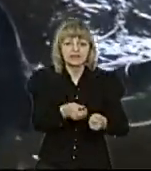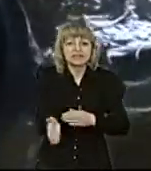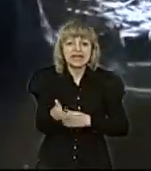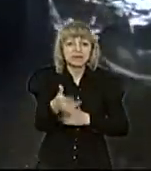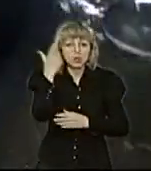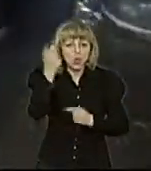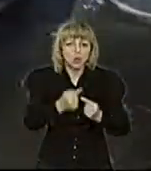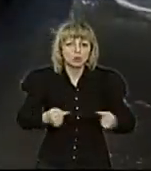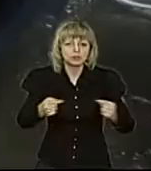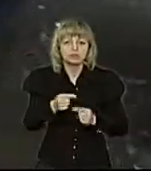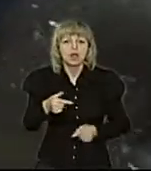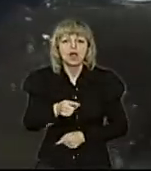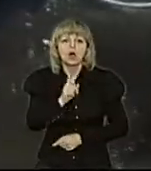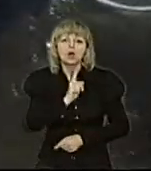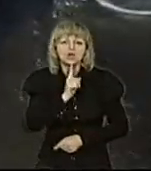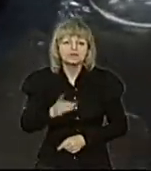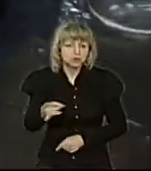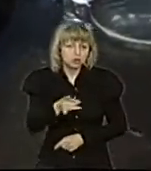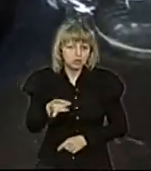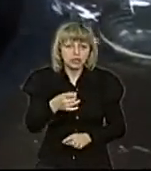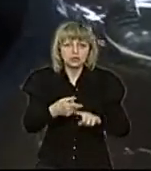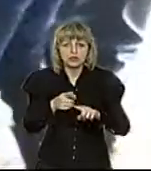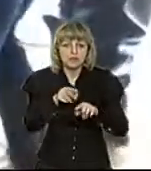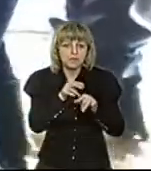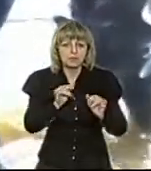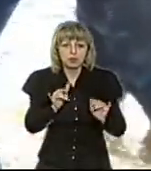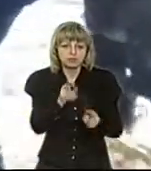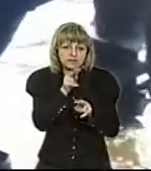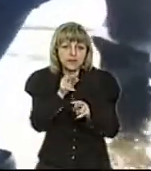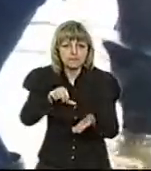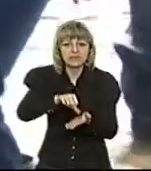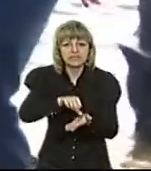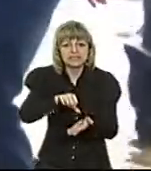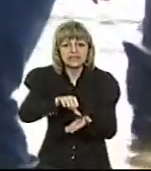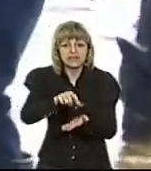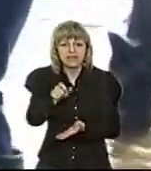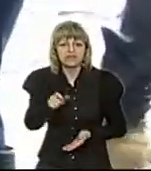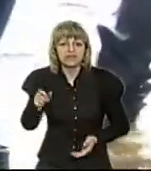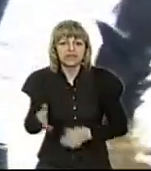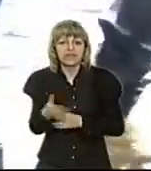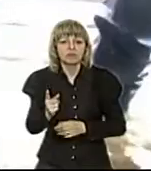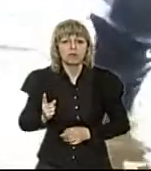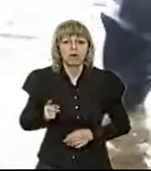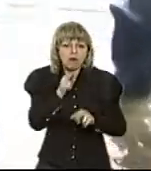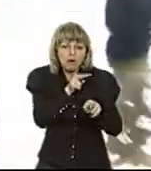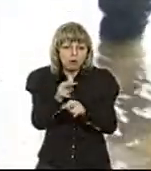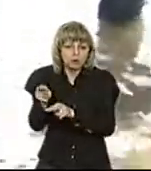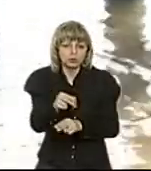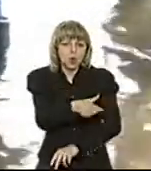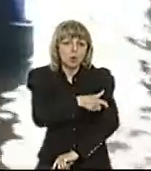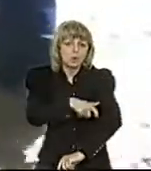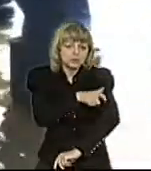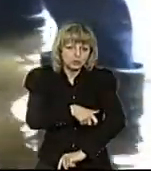рибного господарства в Горохівському районі. Процес відстежували представники рибоохоронного патруля. Начальник відділу